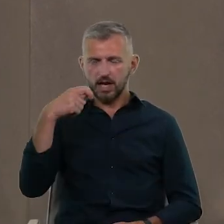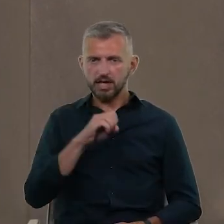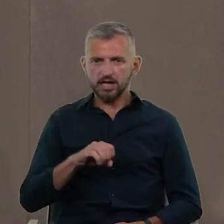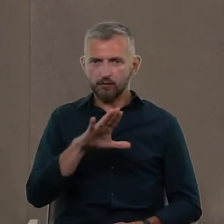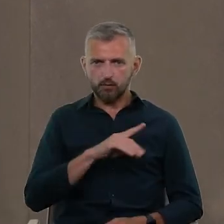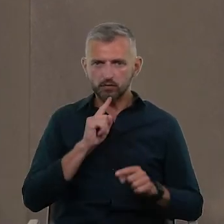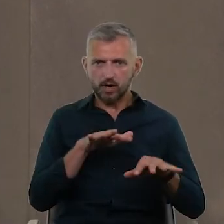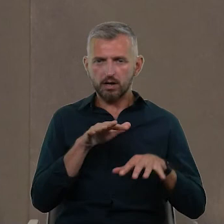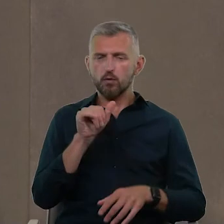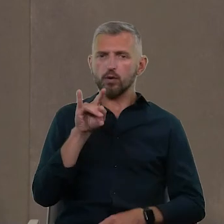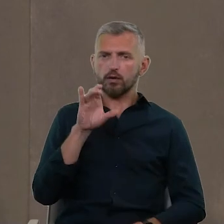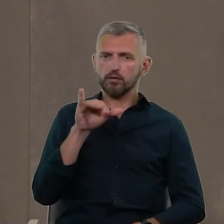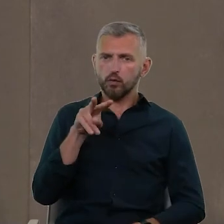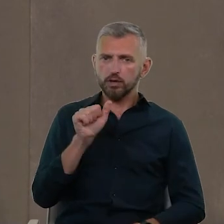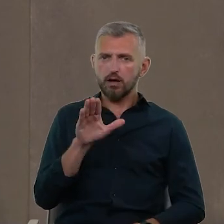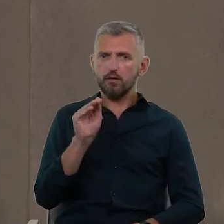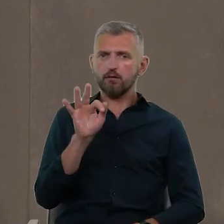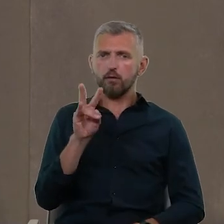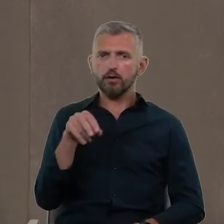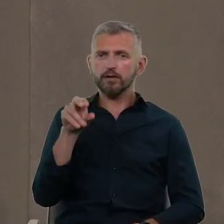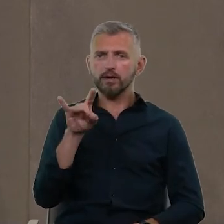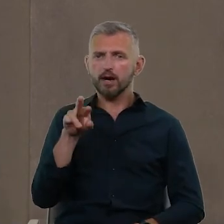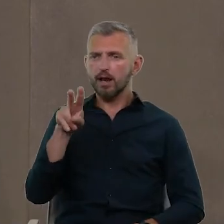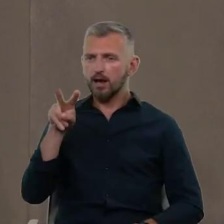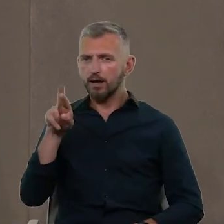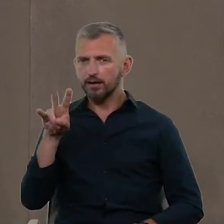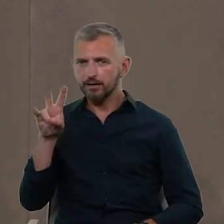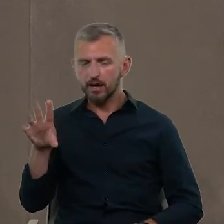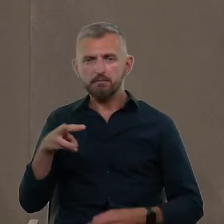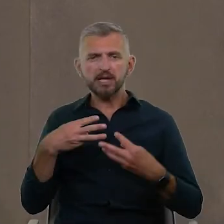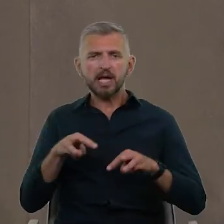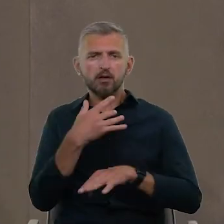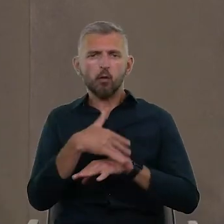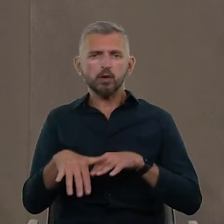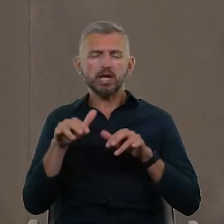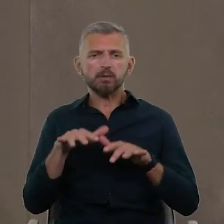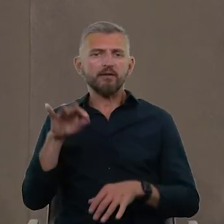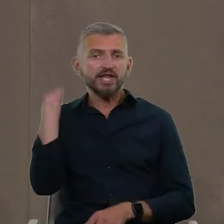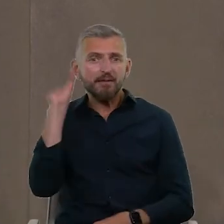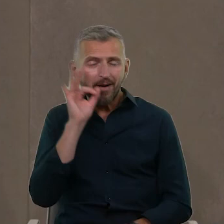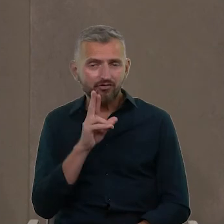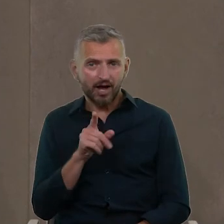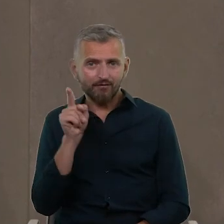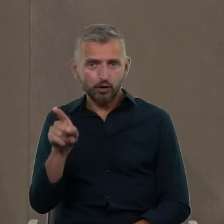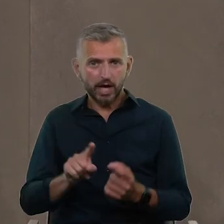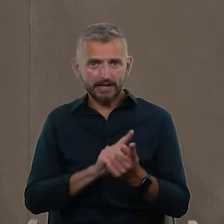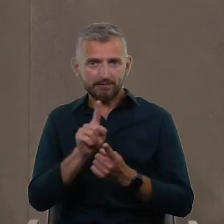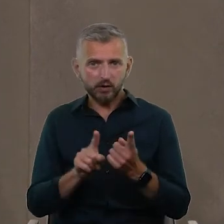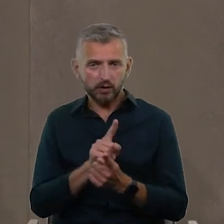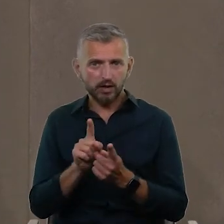Урсула фон дер Ляєн, ми зараз бачимо лідерство міністерки закордонних справ Німеччини, як вона змінює